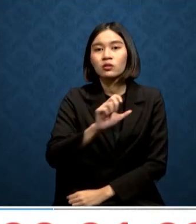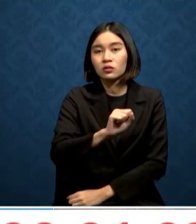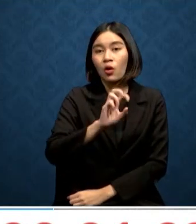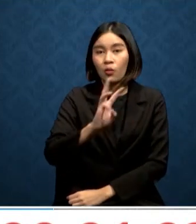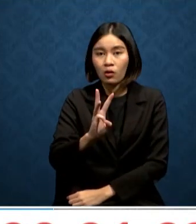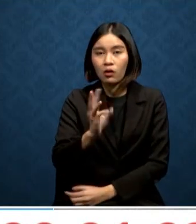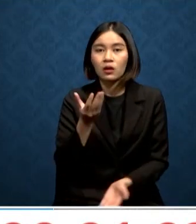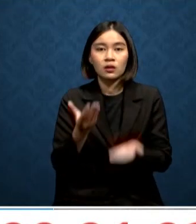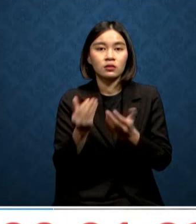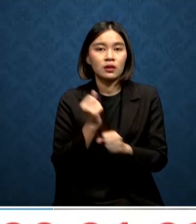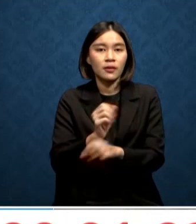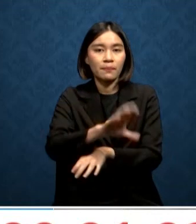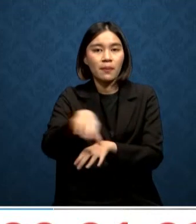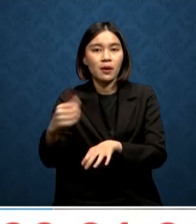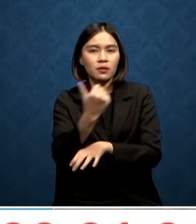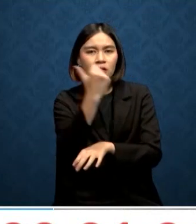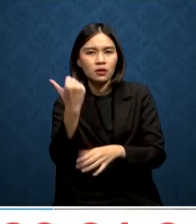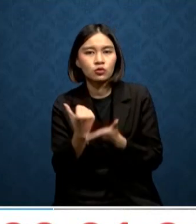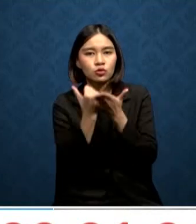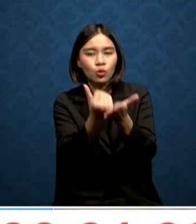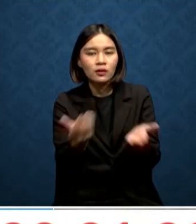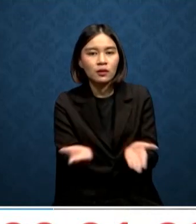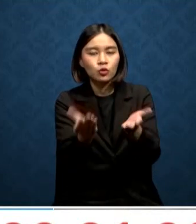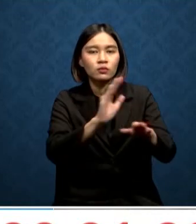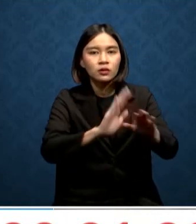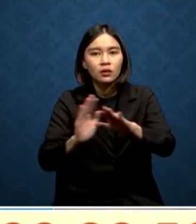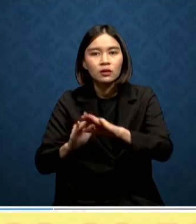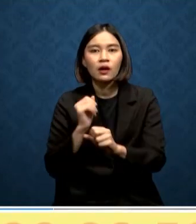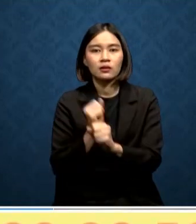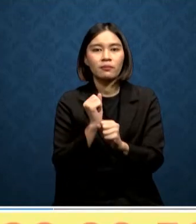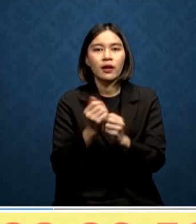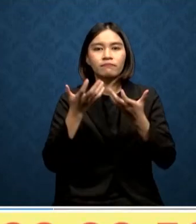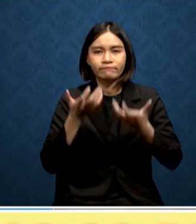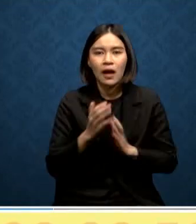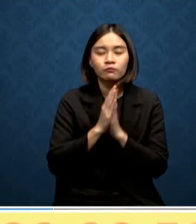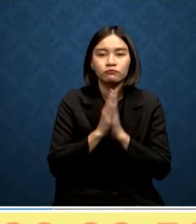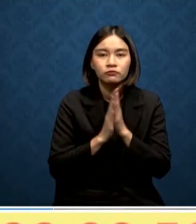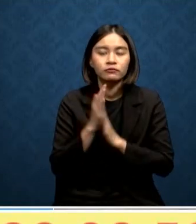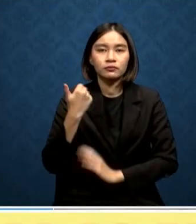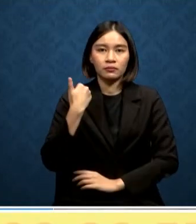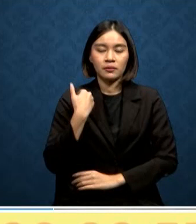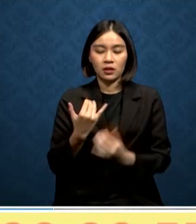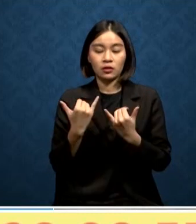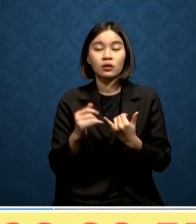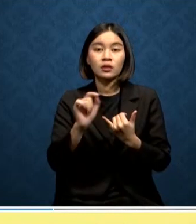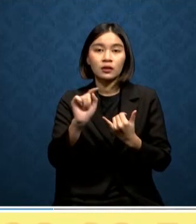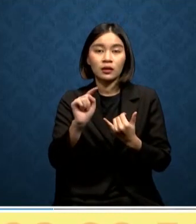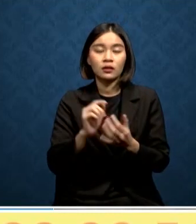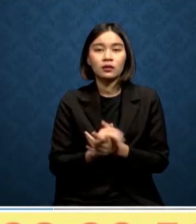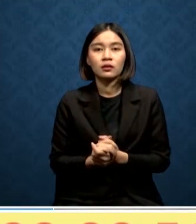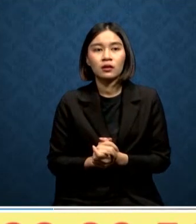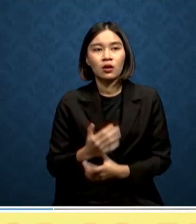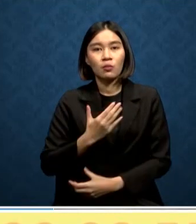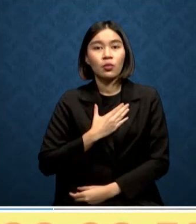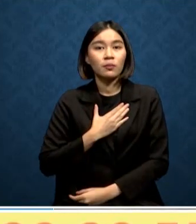าหรือหน่วยงานอื่นๆที่จะมาคอยกระตุ้นให้เขาทำงานกันมากขึ้นนะครับขณะนี้ครับพอดี